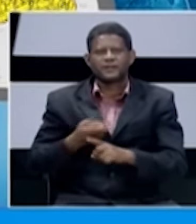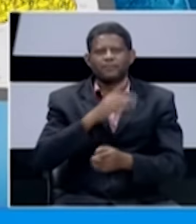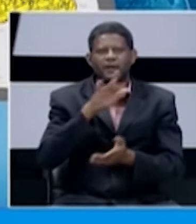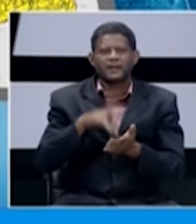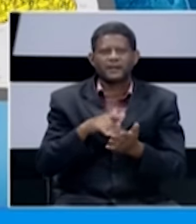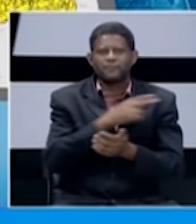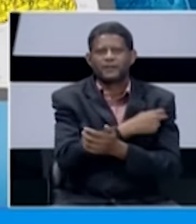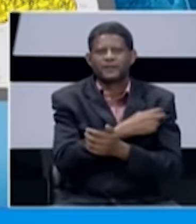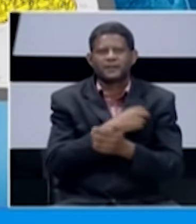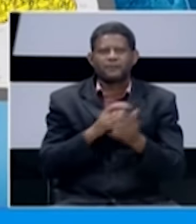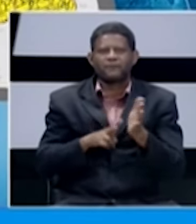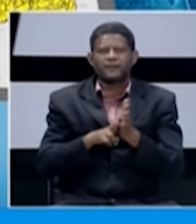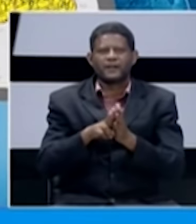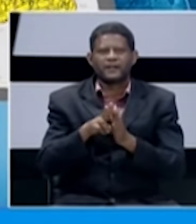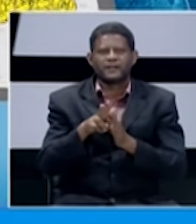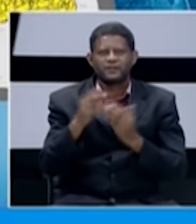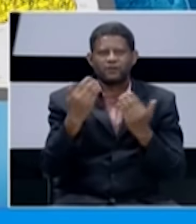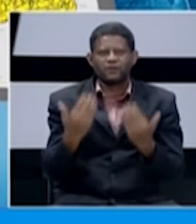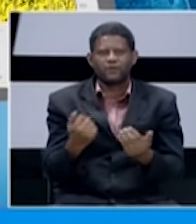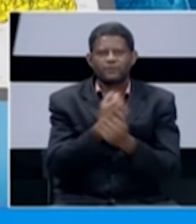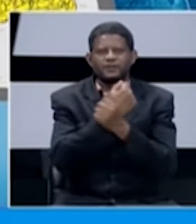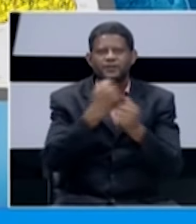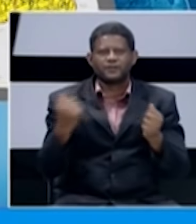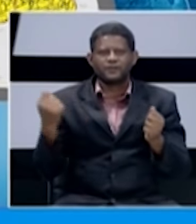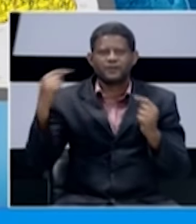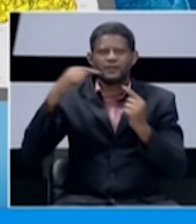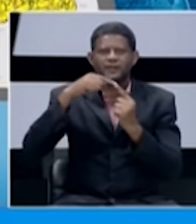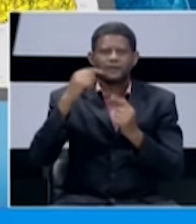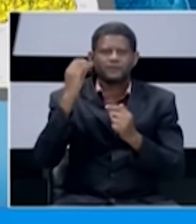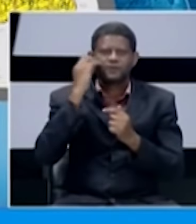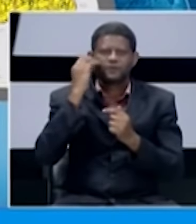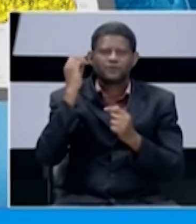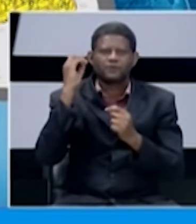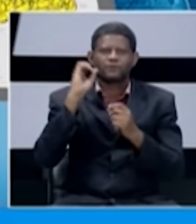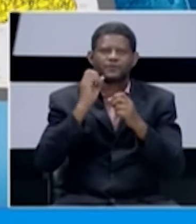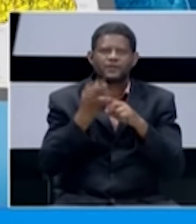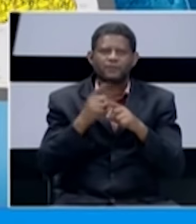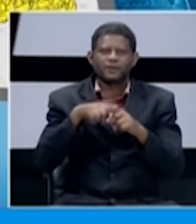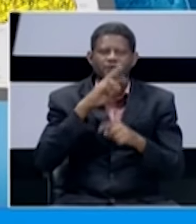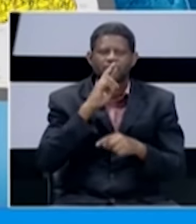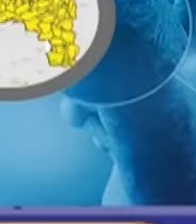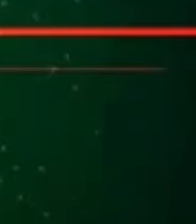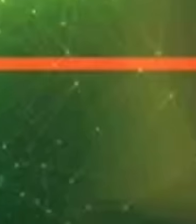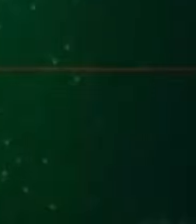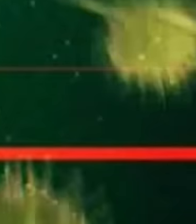ማእኸል መሐከሚ ቫይረስ ኮሮና ሎሚ ዕለት ድሒኖም ናብ ገዝኦም ዝተመለሱ እዮም